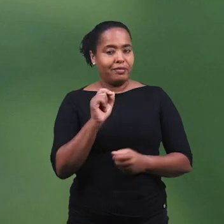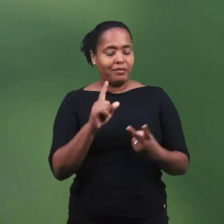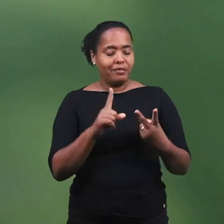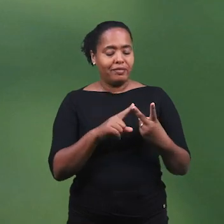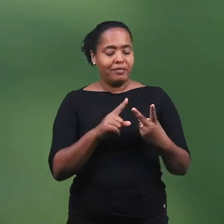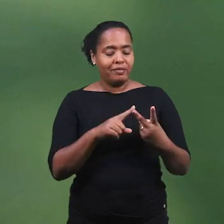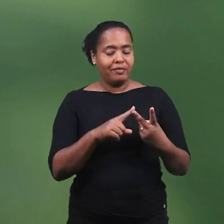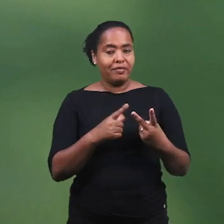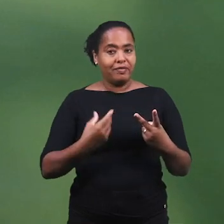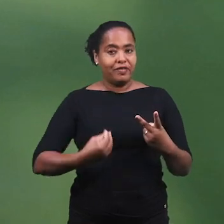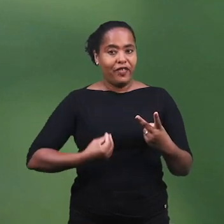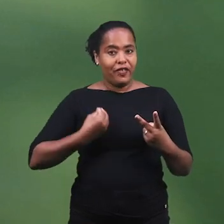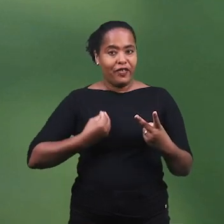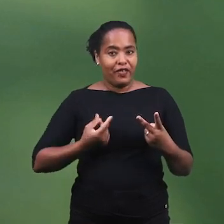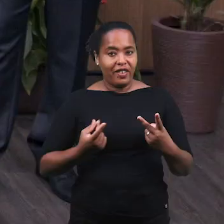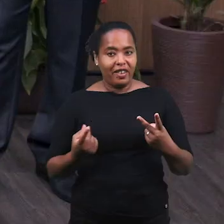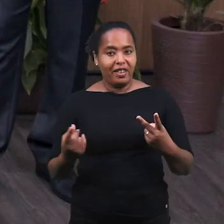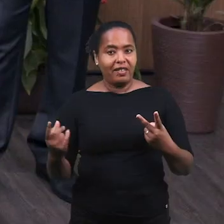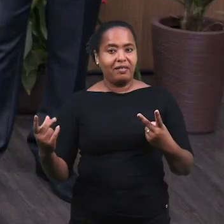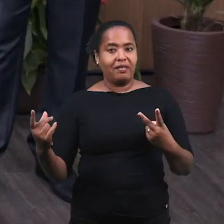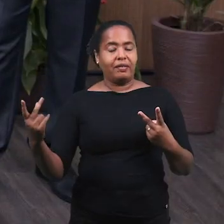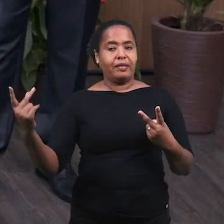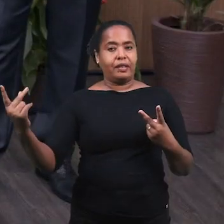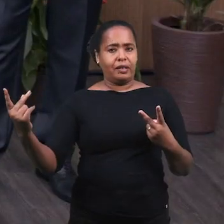которая называется жизнь вечная,